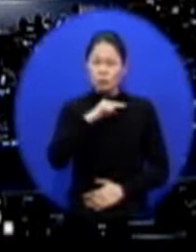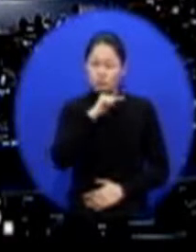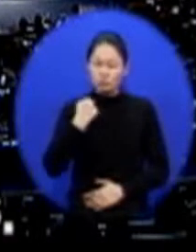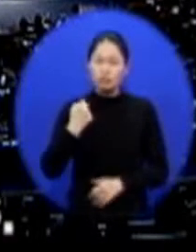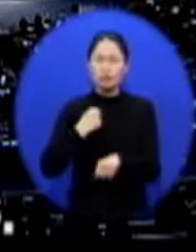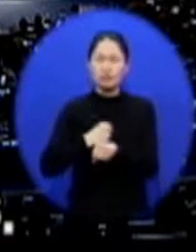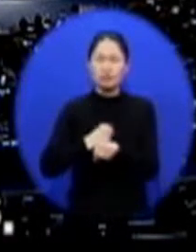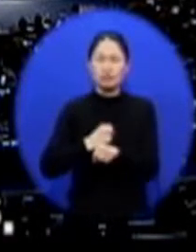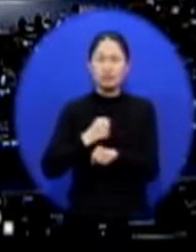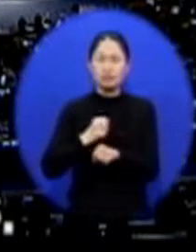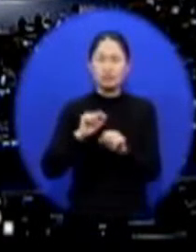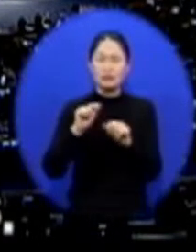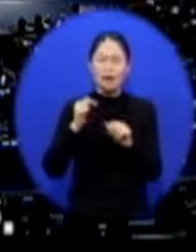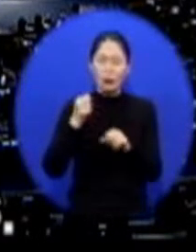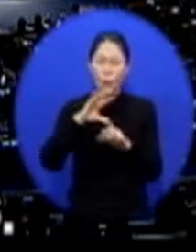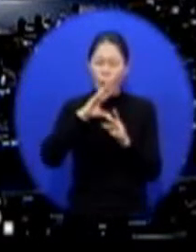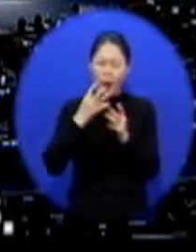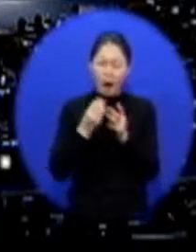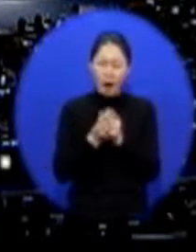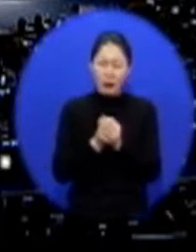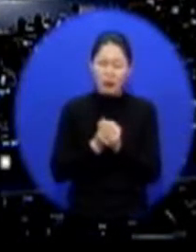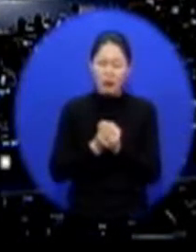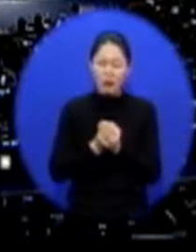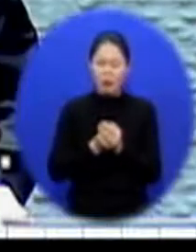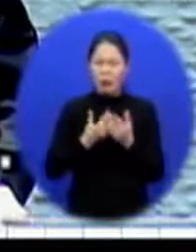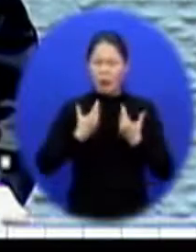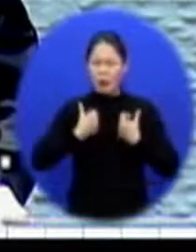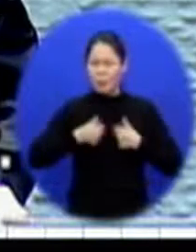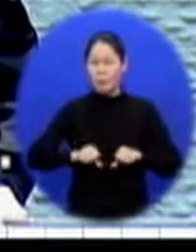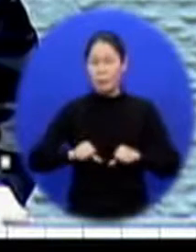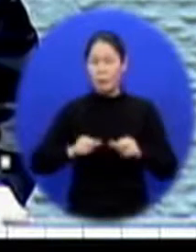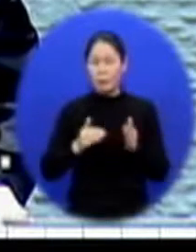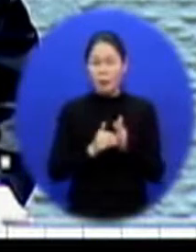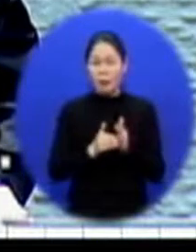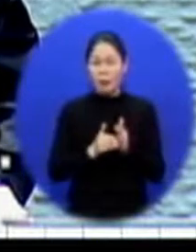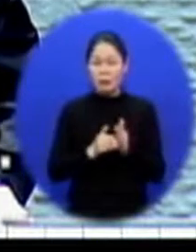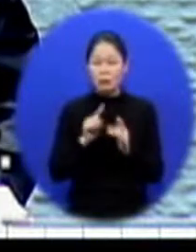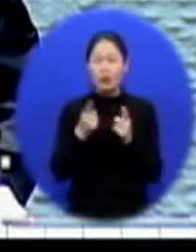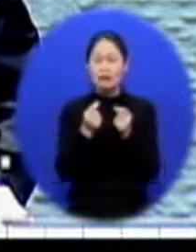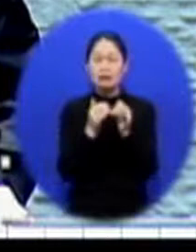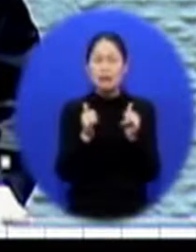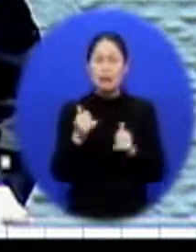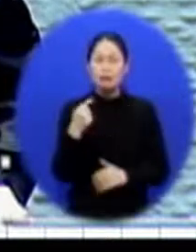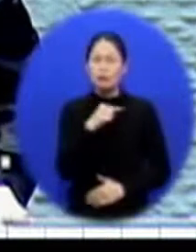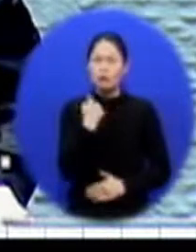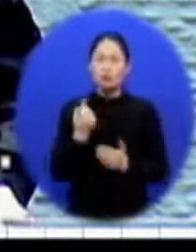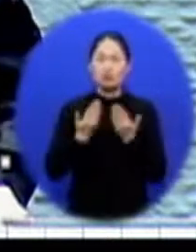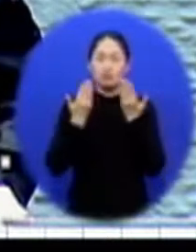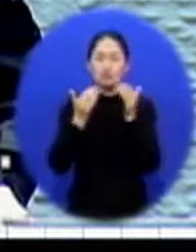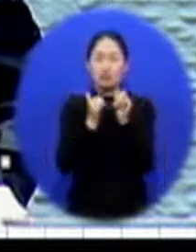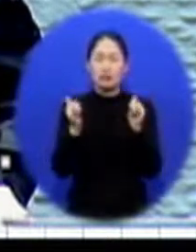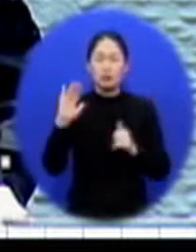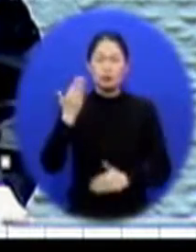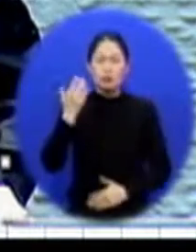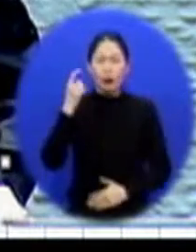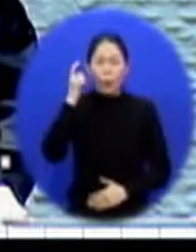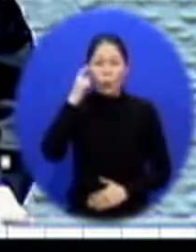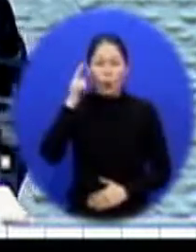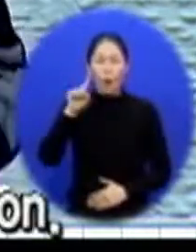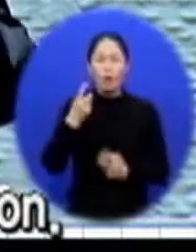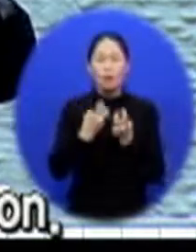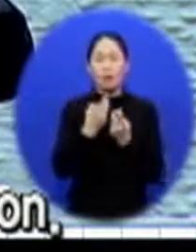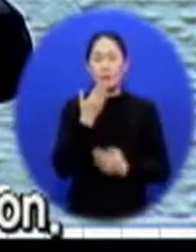완전히 무너졌던 사람입니다 그런데 그가 순교자가 됐지요 어떻게 그럴 수 있었습니까